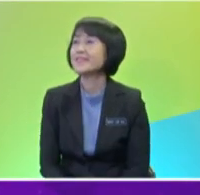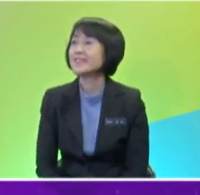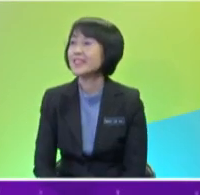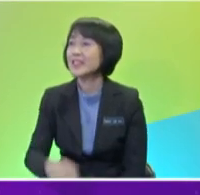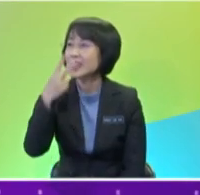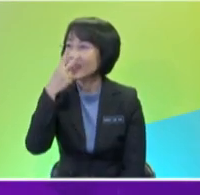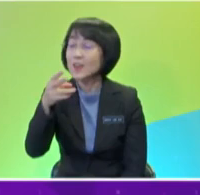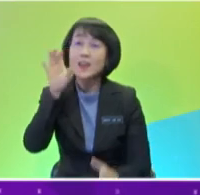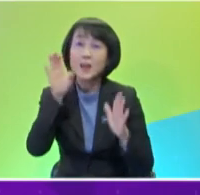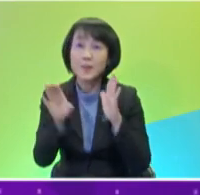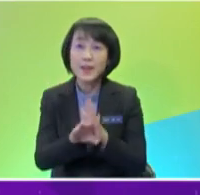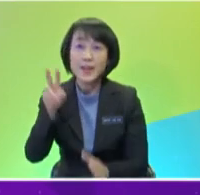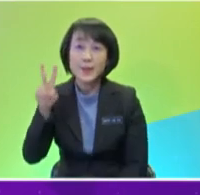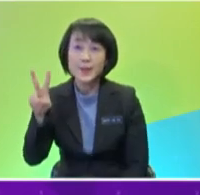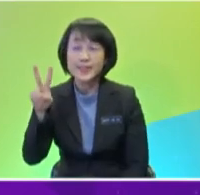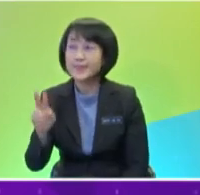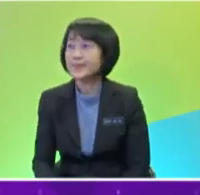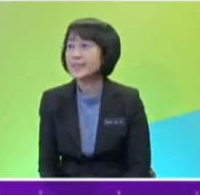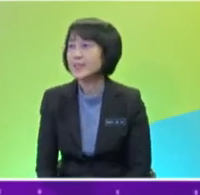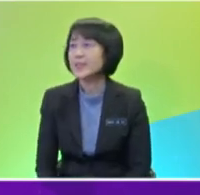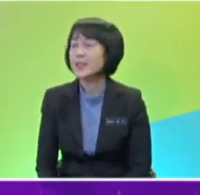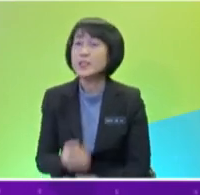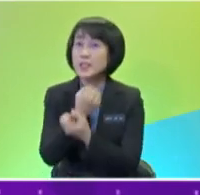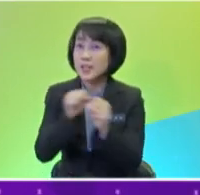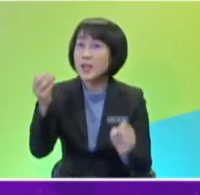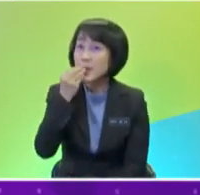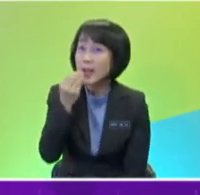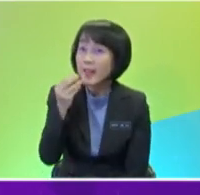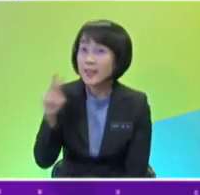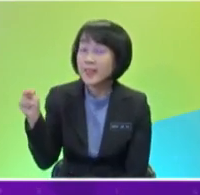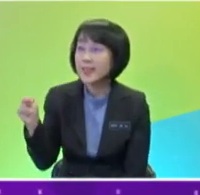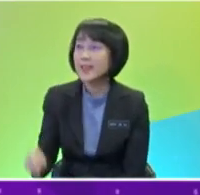gambar yang kedua dia menjanjikan makanan